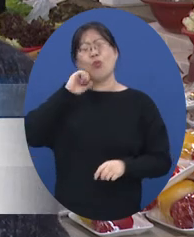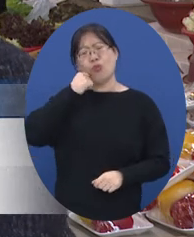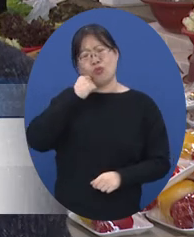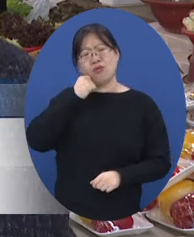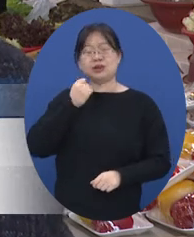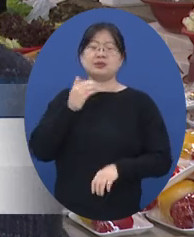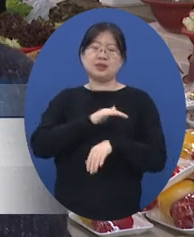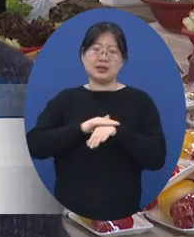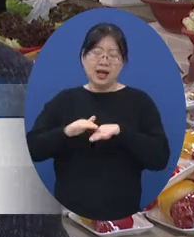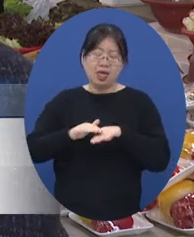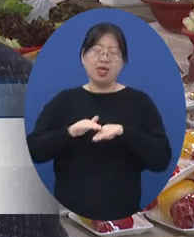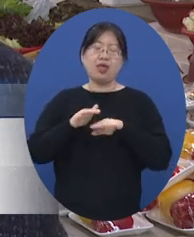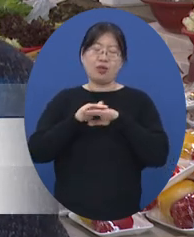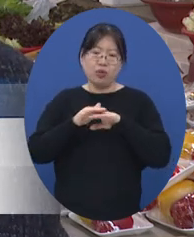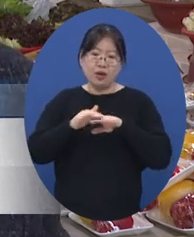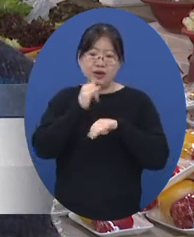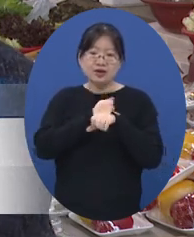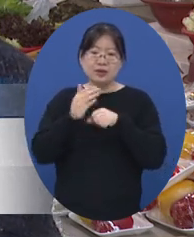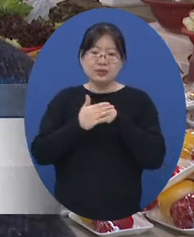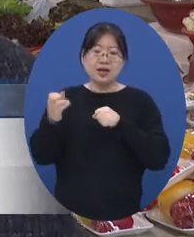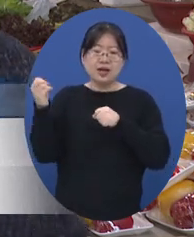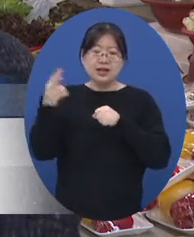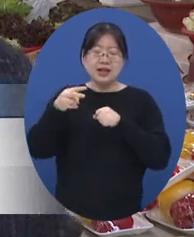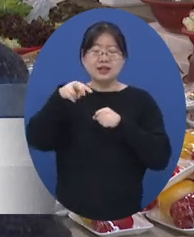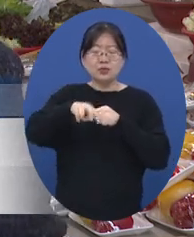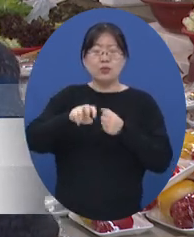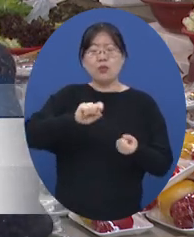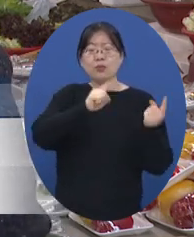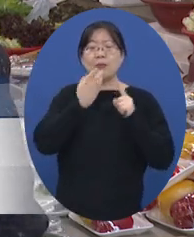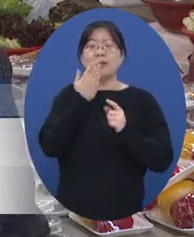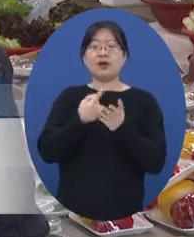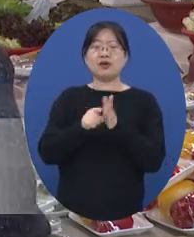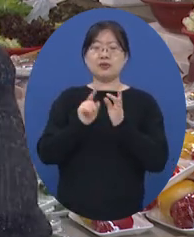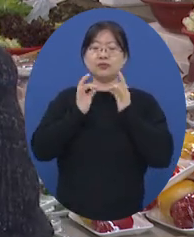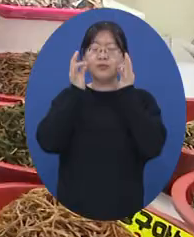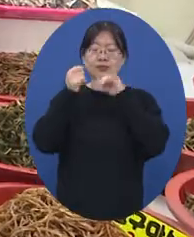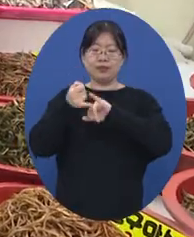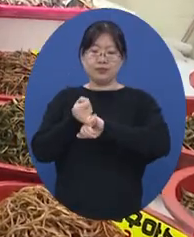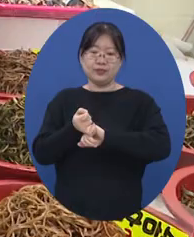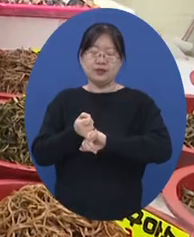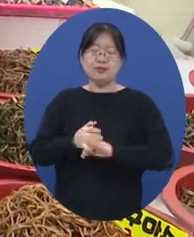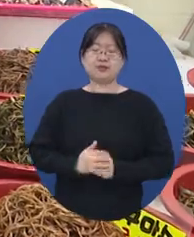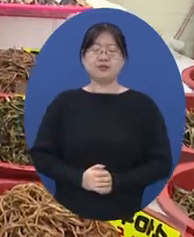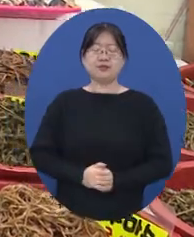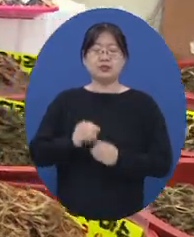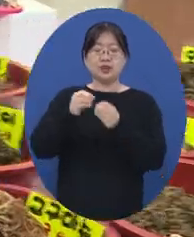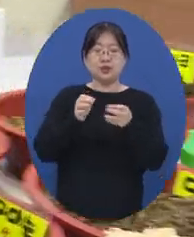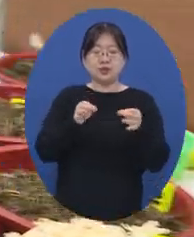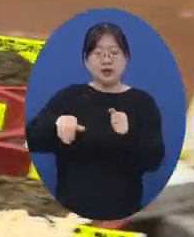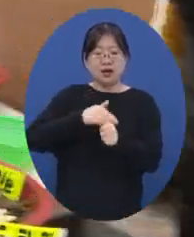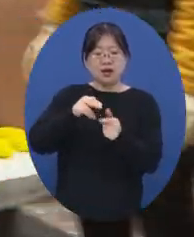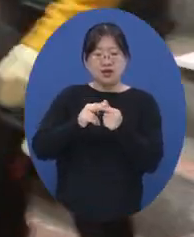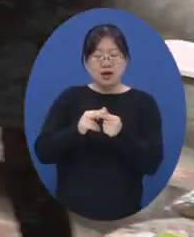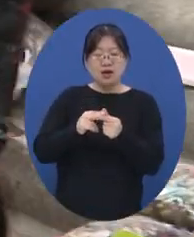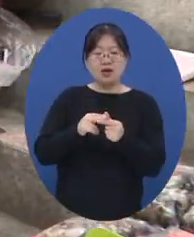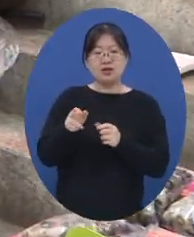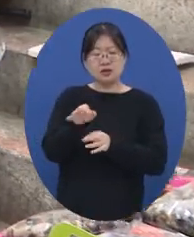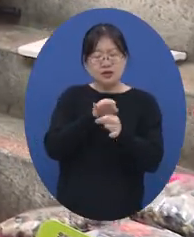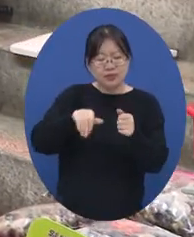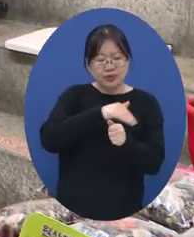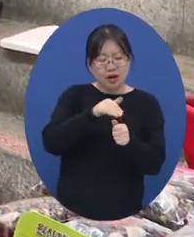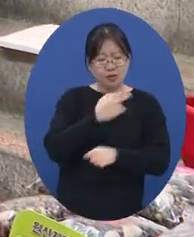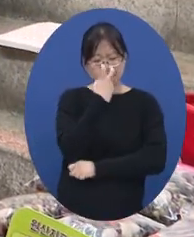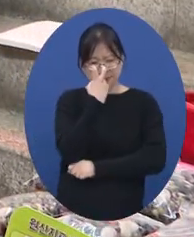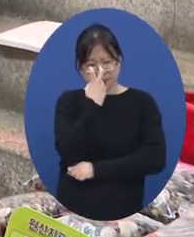지금은 어렵지만은 잘 극복해 나가서 다시 또 전통시장이 활력을 찾수 있도록 최선의 노력을 다하겠습니다. 도는 전통시장 상황과 경제 동향